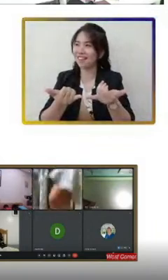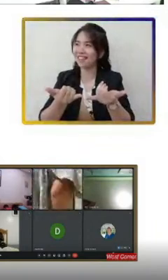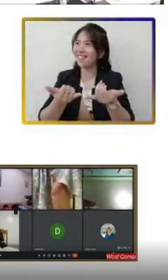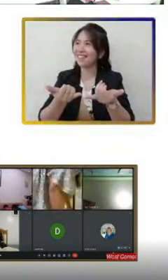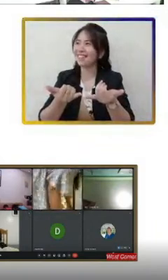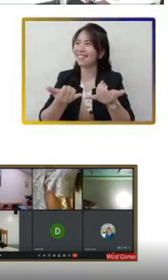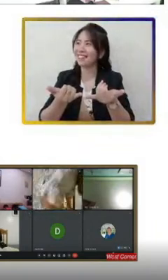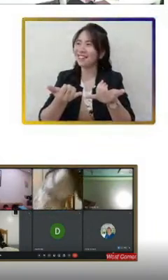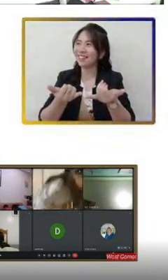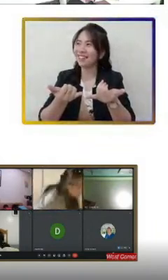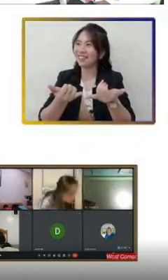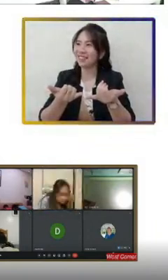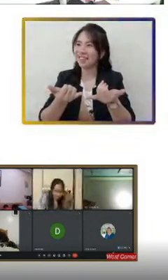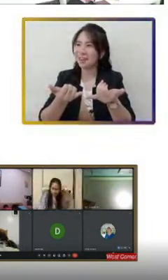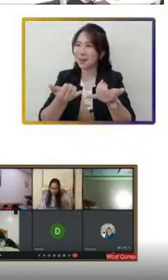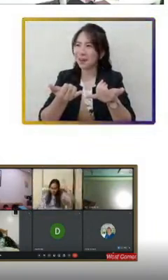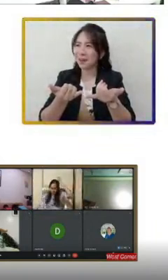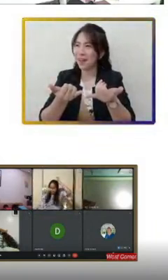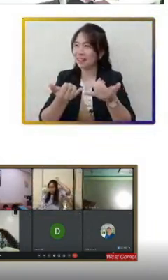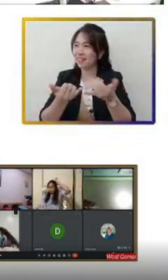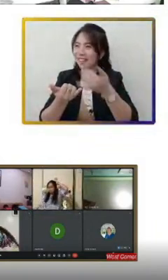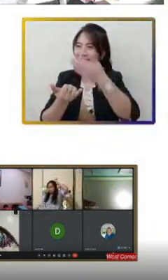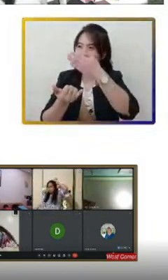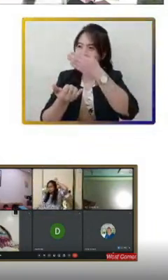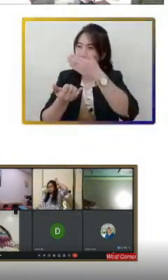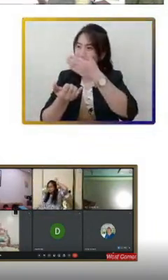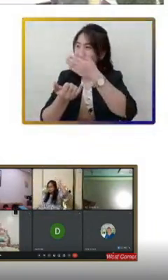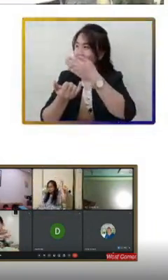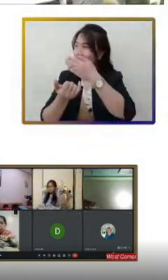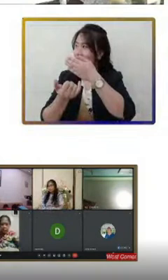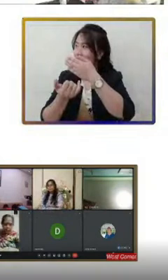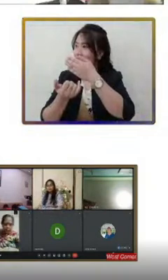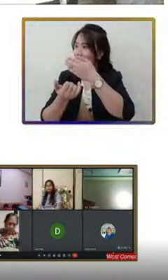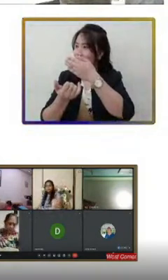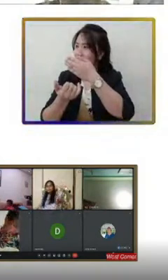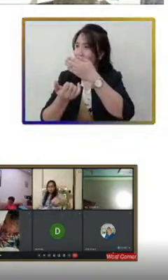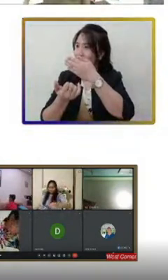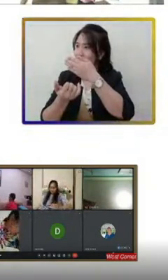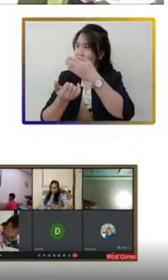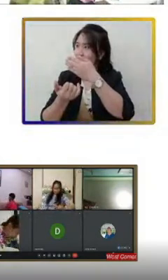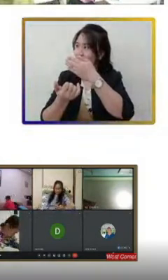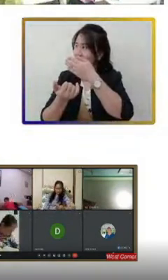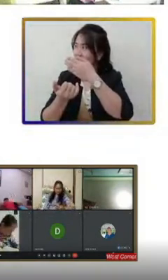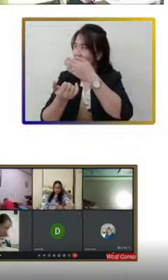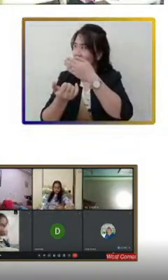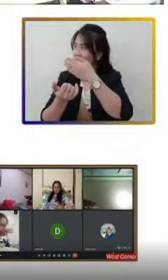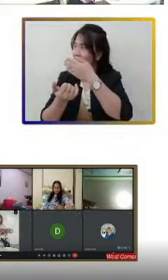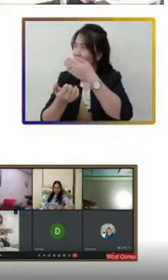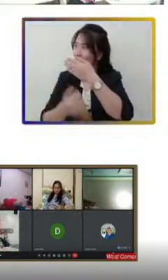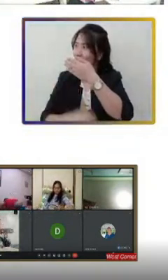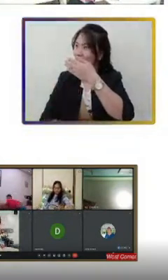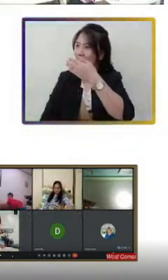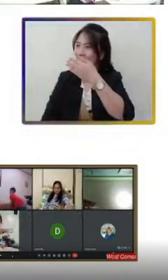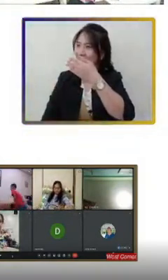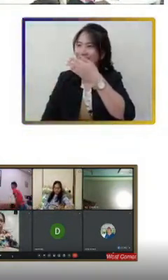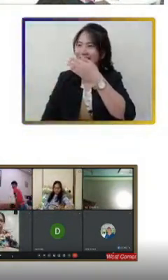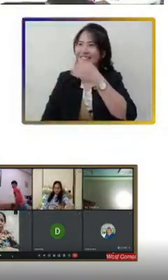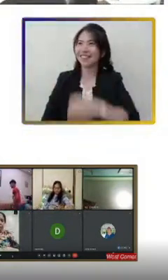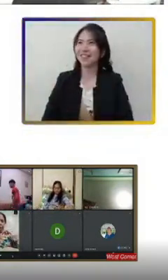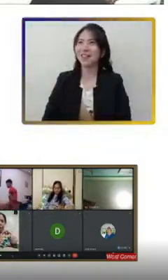tonight. Amen. Did you get something tonight? Amen. Amen. All right. So,